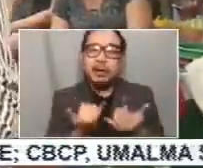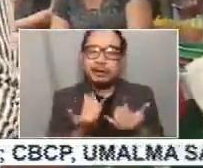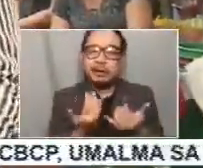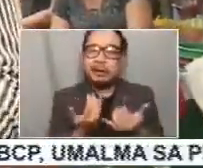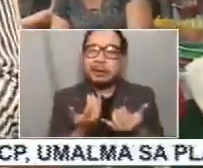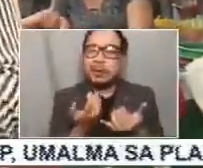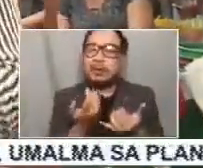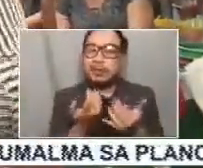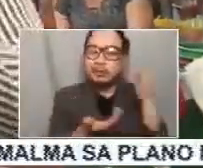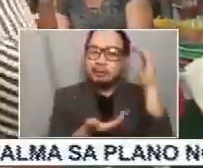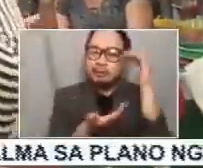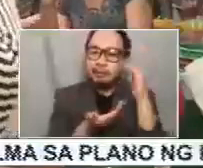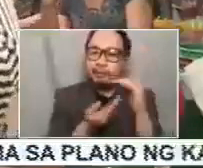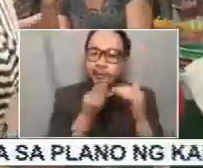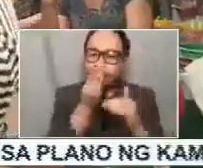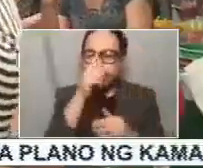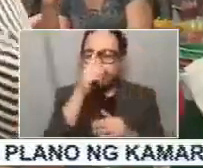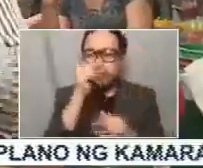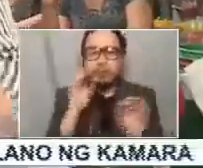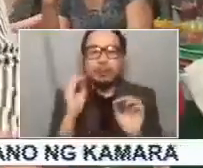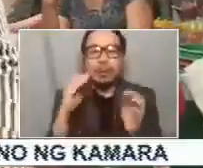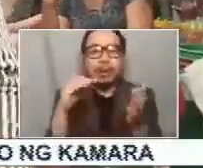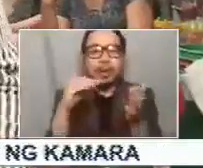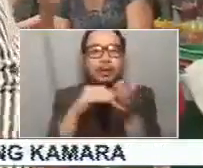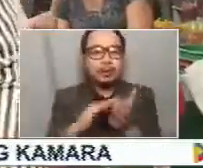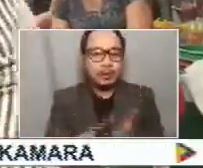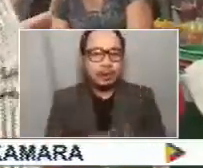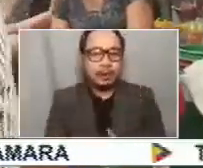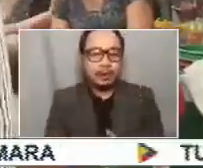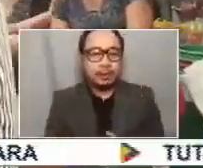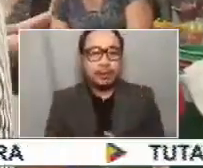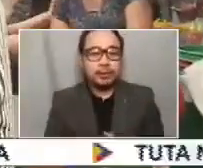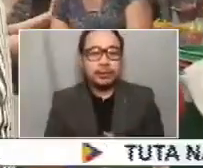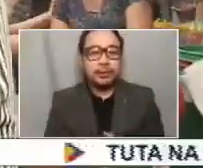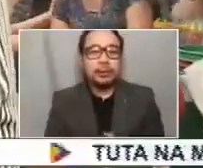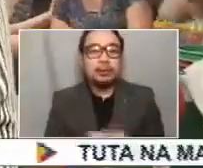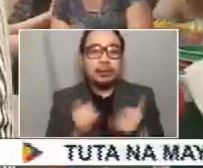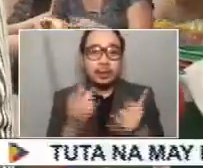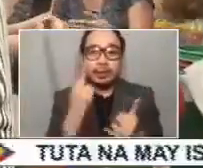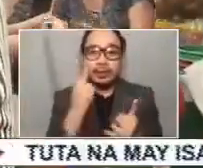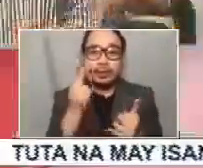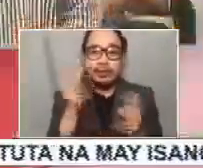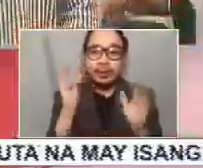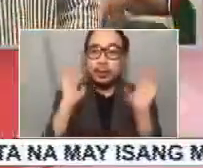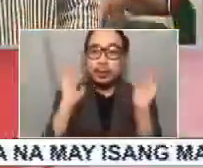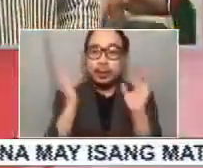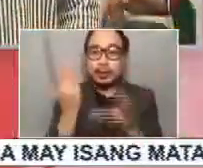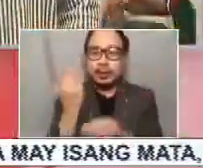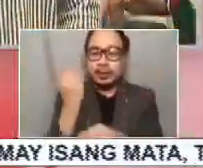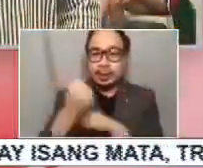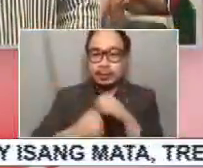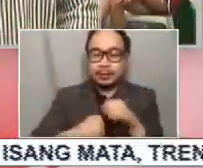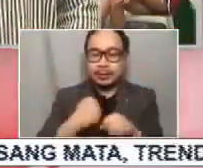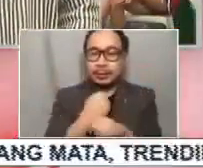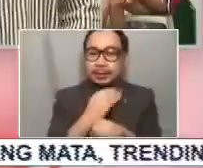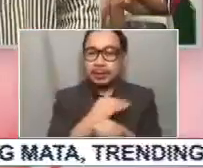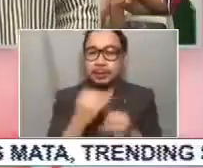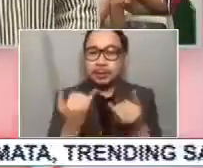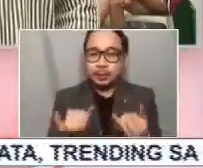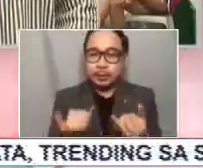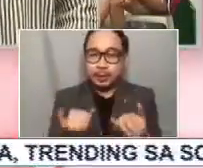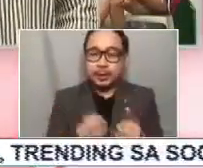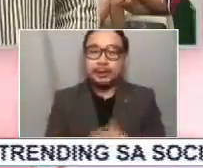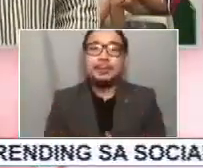dito sa Dangwa para sa mga mura at magandang mga bulaklak. So, back to studio muna tayo. Maraming salamat sa